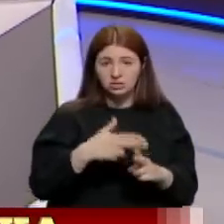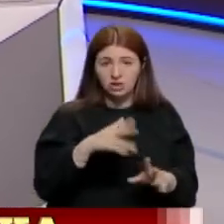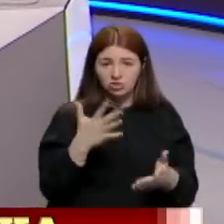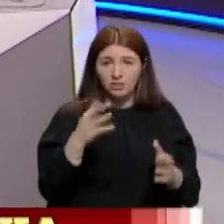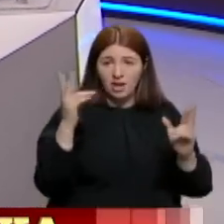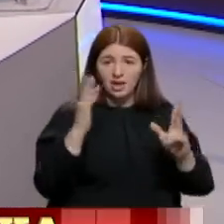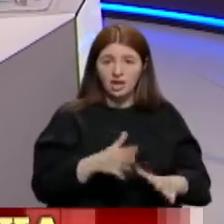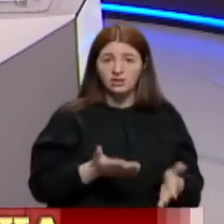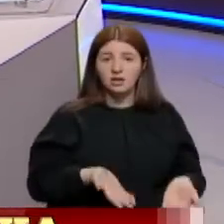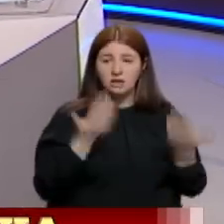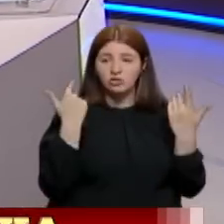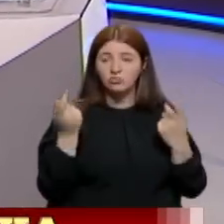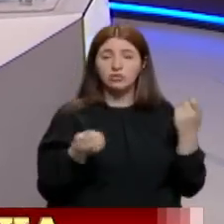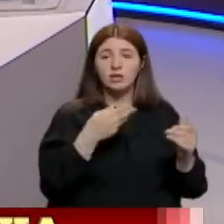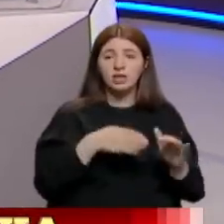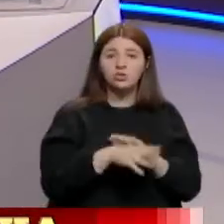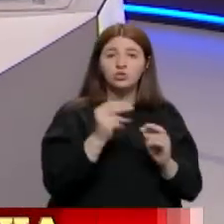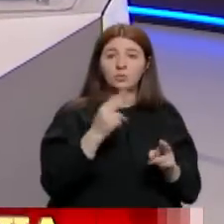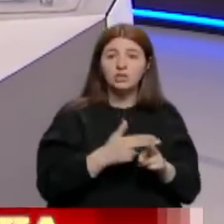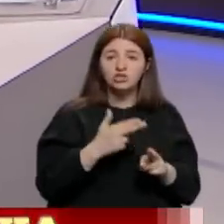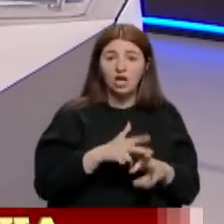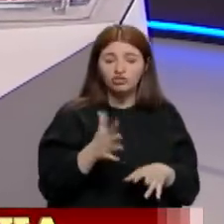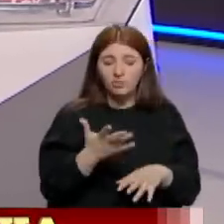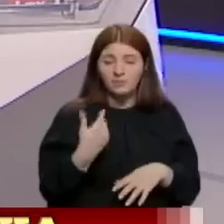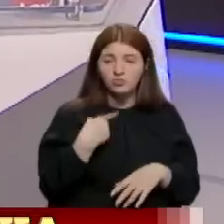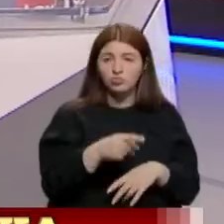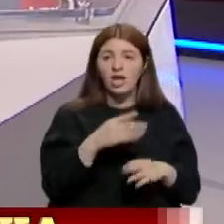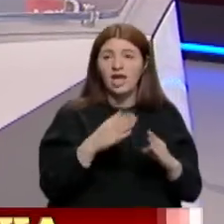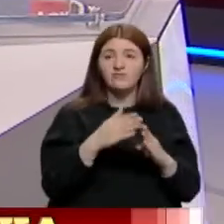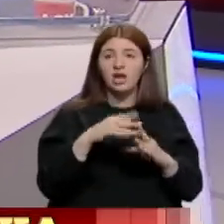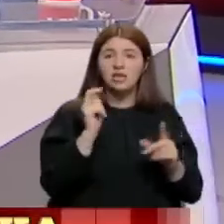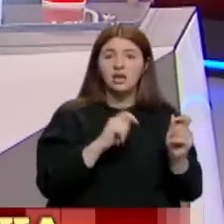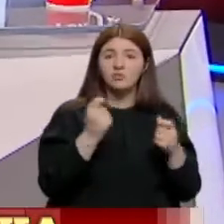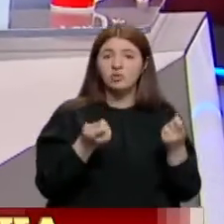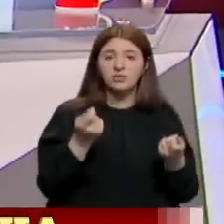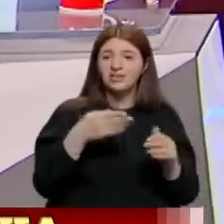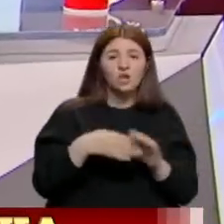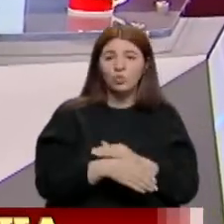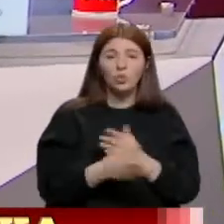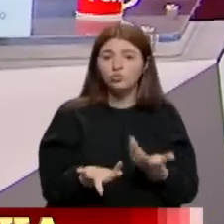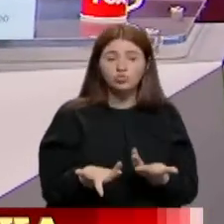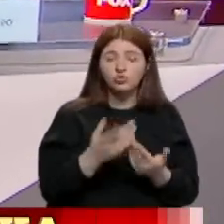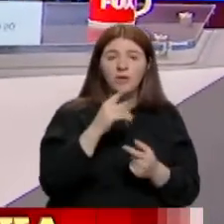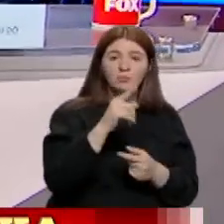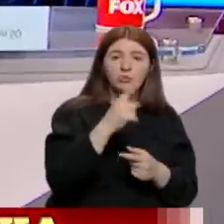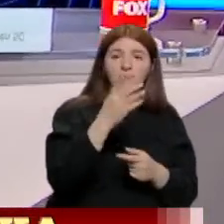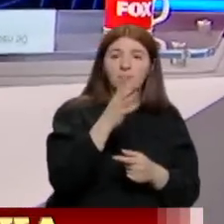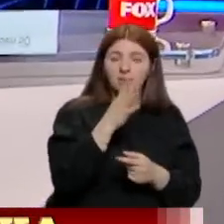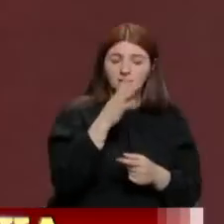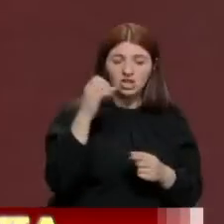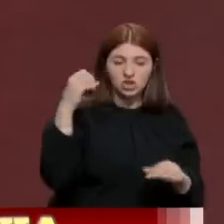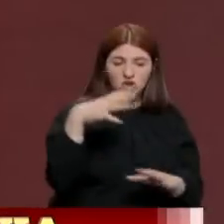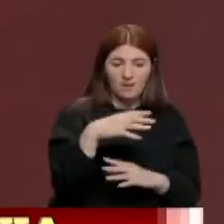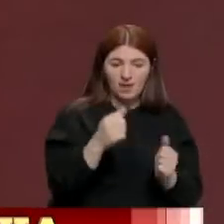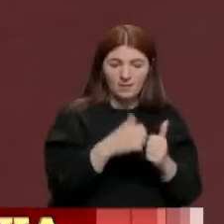acaba enkazı kaldırma çalışmasına girdik? Çok mu hızlı acaba biz bu evleri yapma çabasına girişiyoruz? Burada bilimin